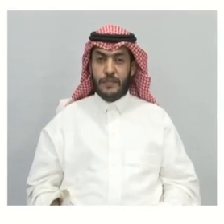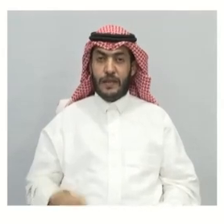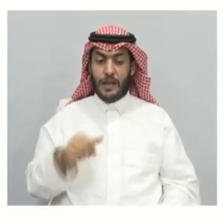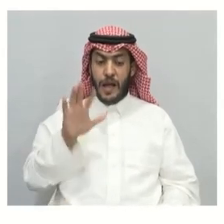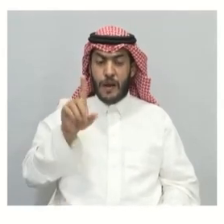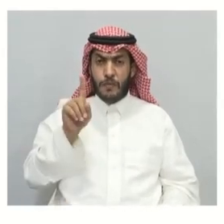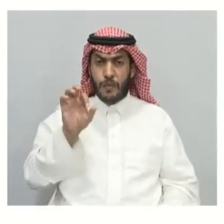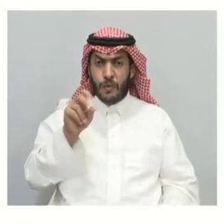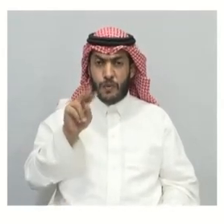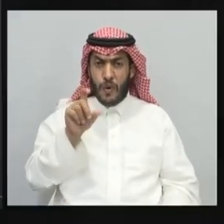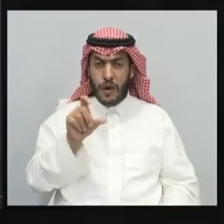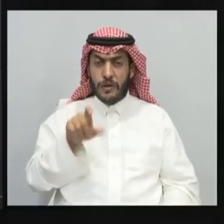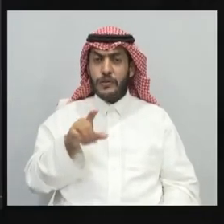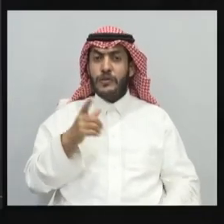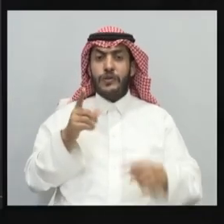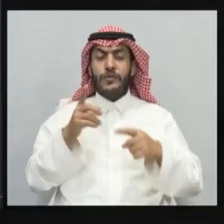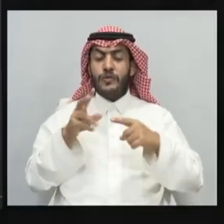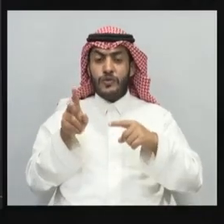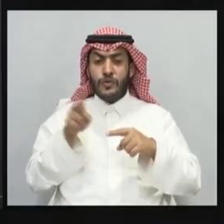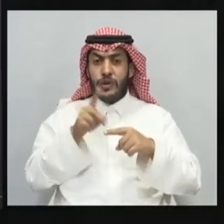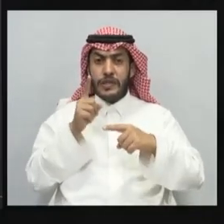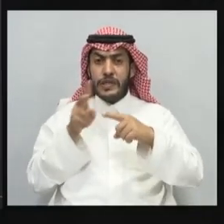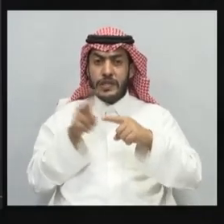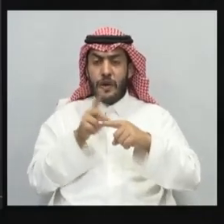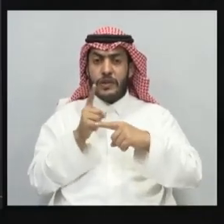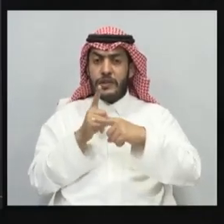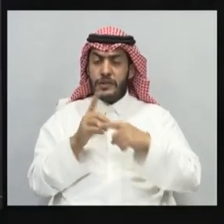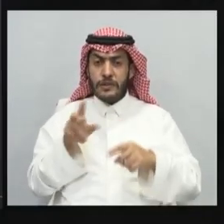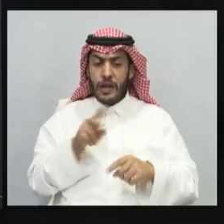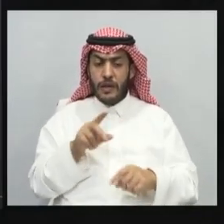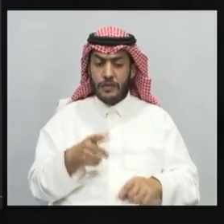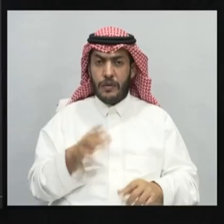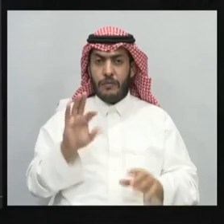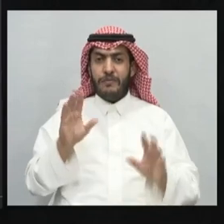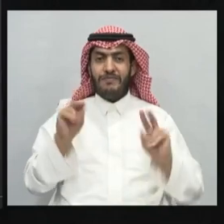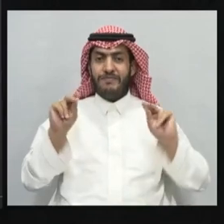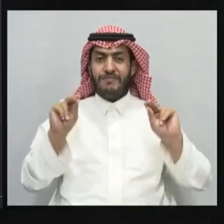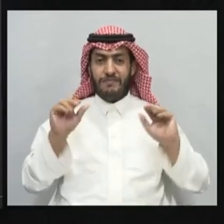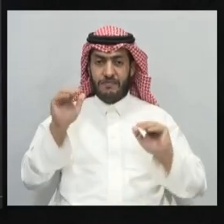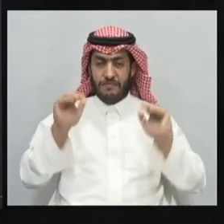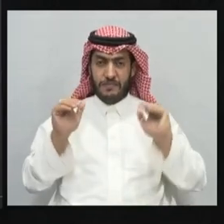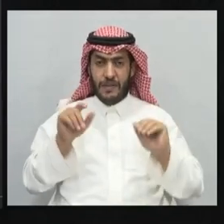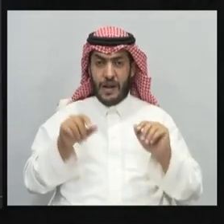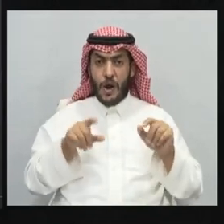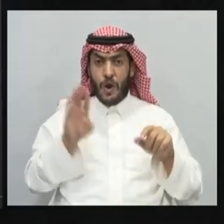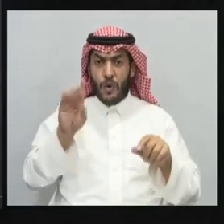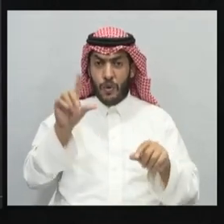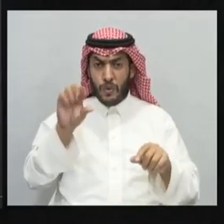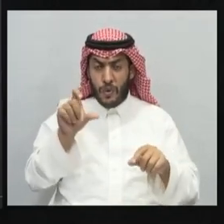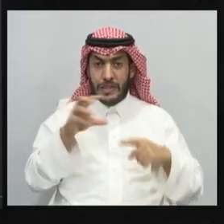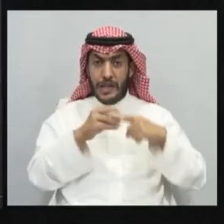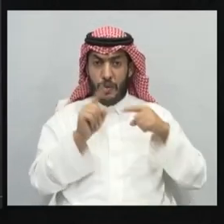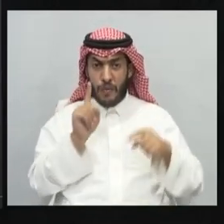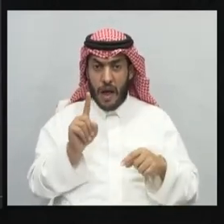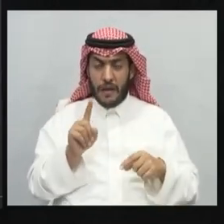البروتون هذا شحنته تساوي شحنه ايش شحنه الالكترون ما دام الالكترون سالب